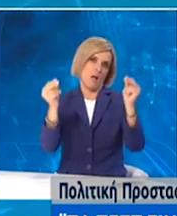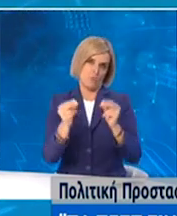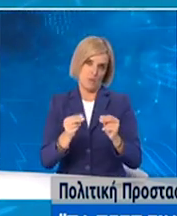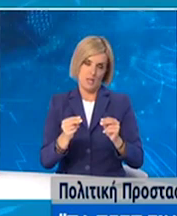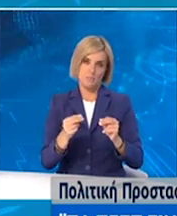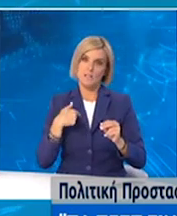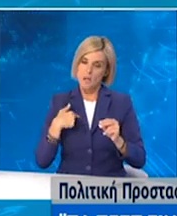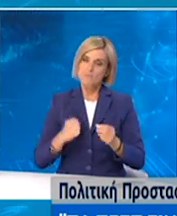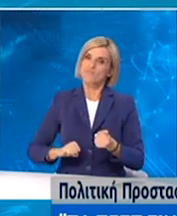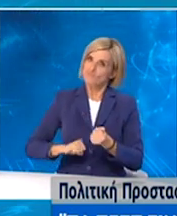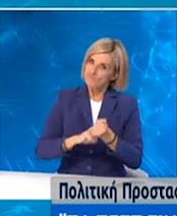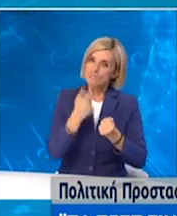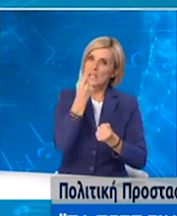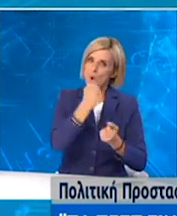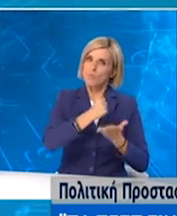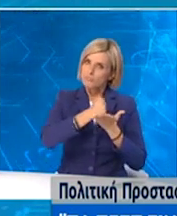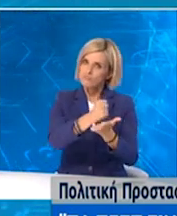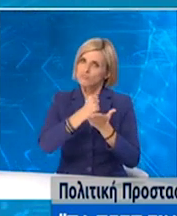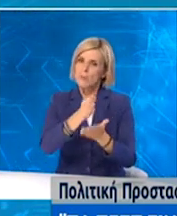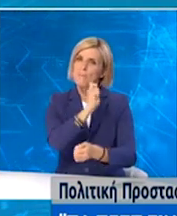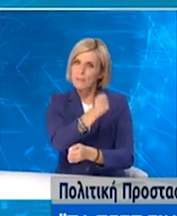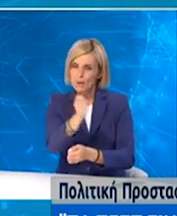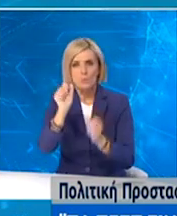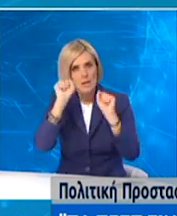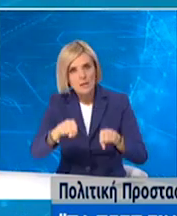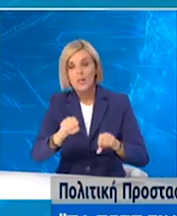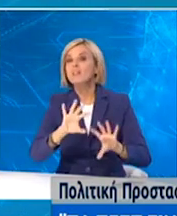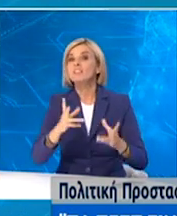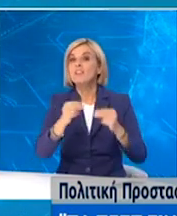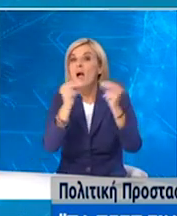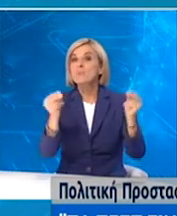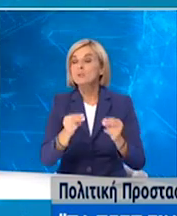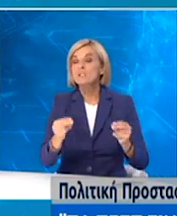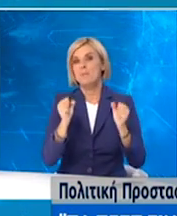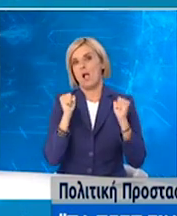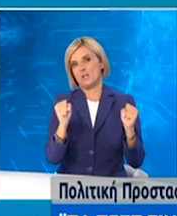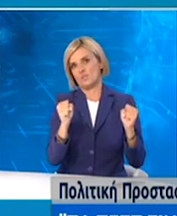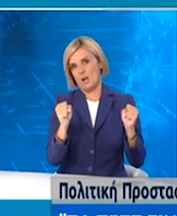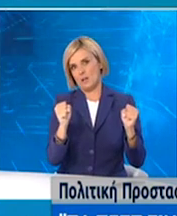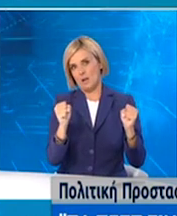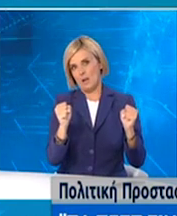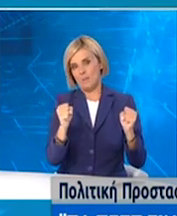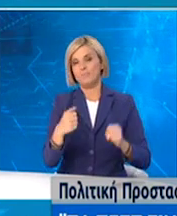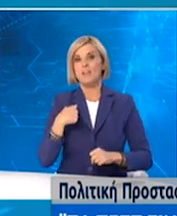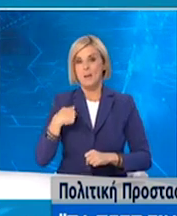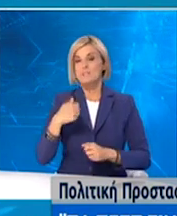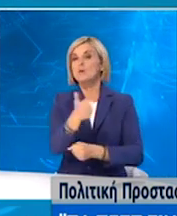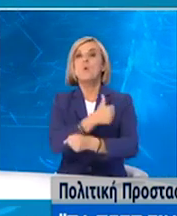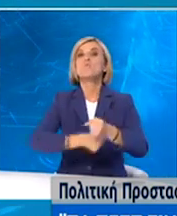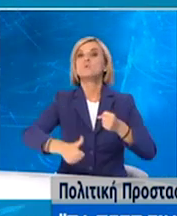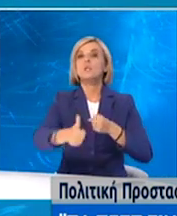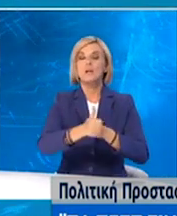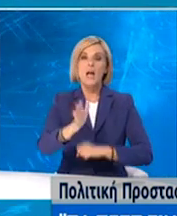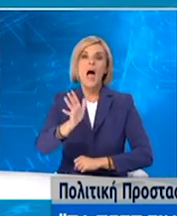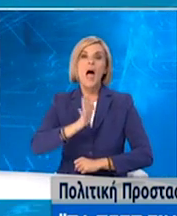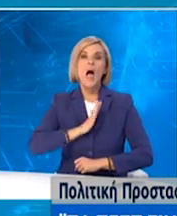περίπτωση θα σταθώ σε αυτό που έχουμε πει από την πρώτη στιγμή. Ότι για μας το ζήτημα της ανθρώπινης ζωής, της